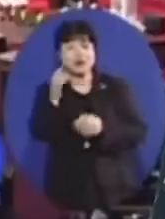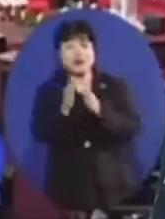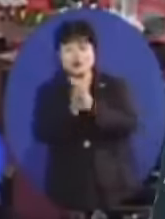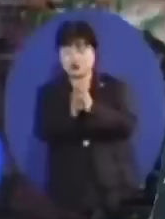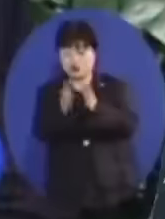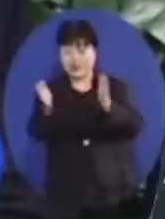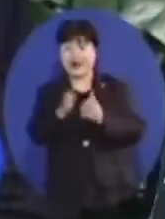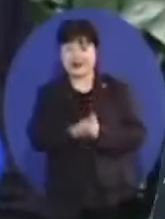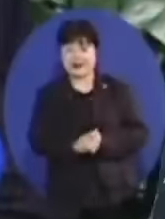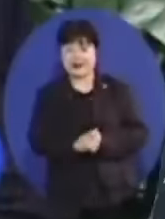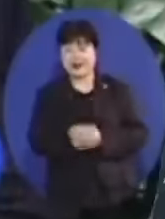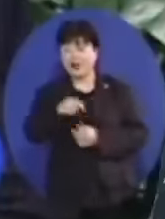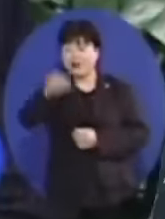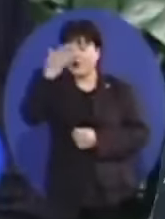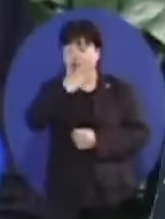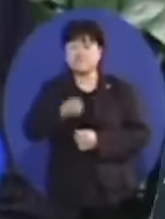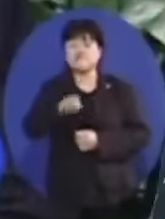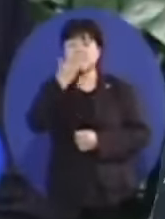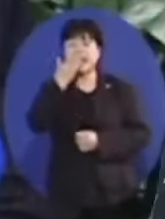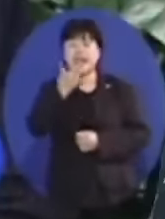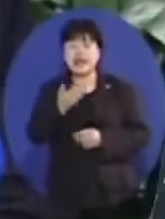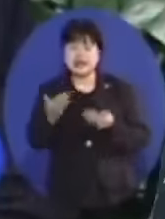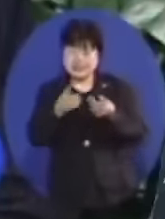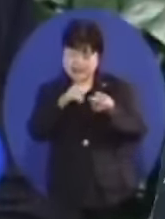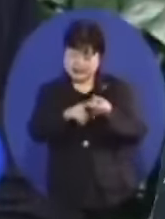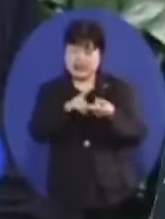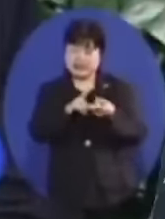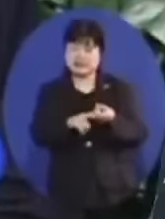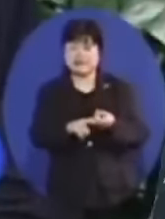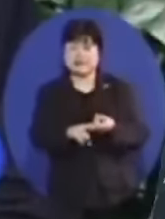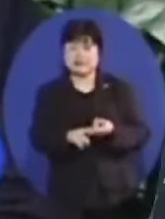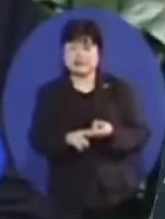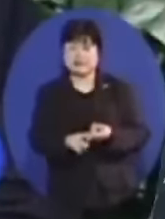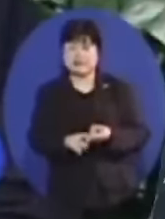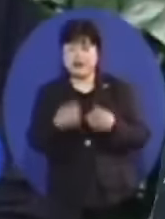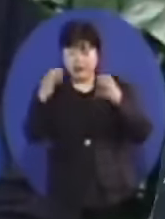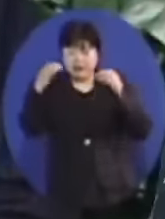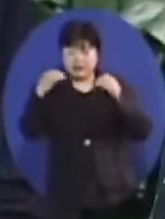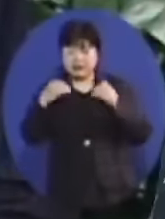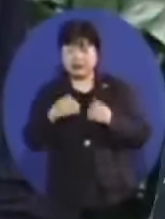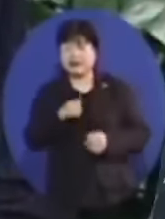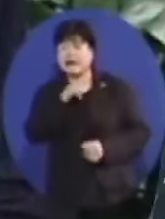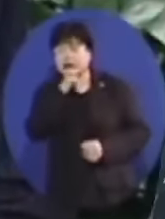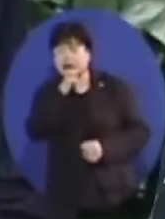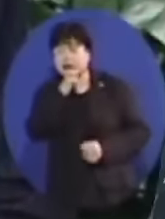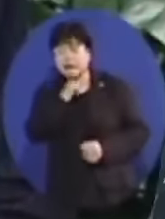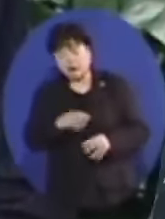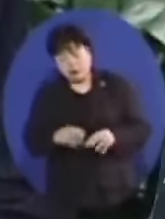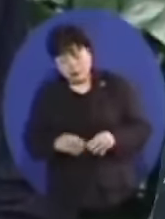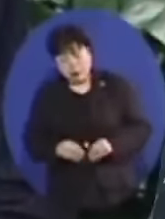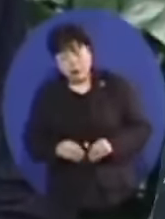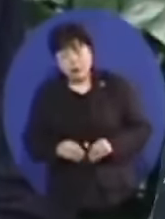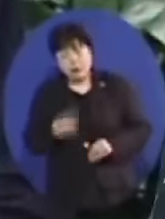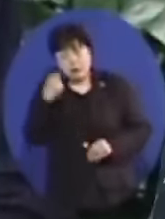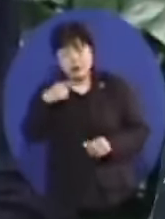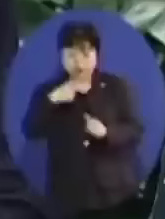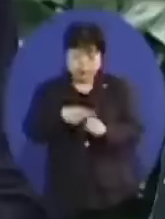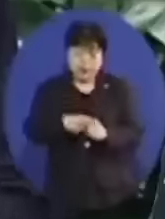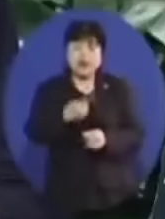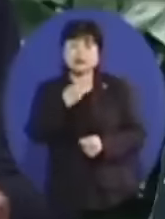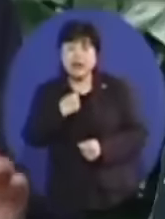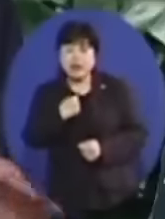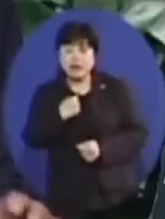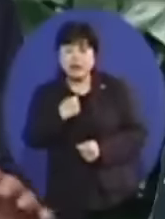것입니다. 우리 과거에 불행한 일들이 많지 않아요? 자랄 때 가난하고 헐벗고 굶주리고 부모에게 박대를 당하고